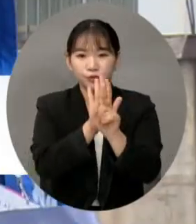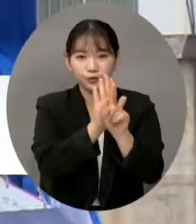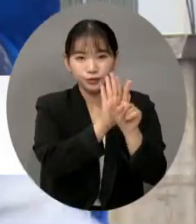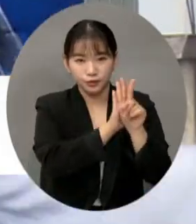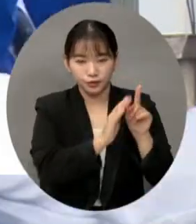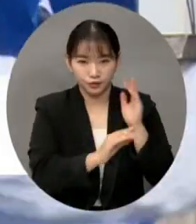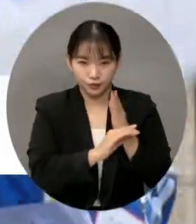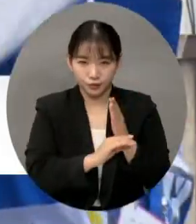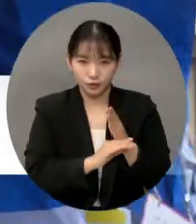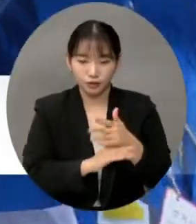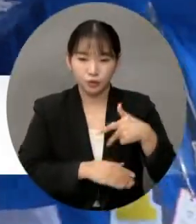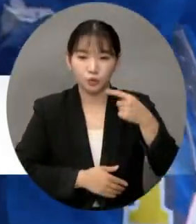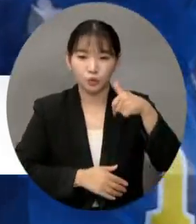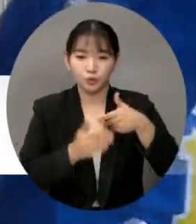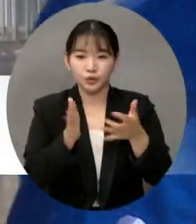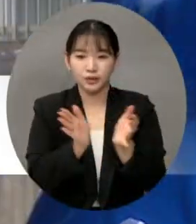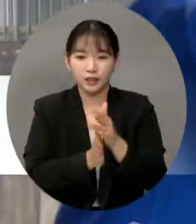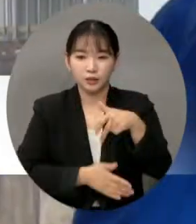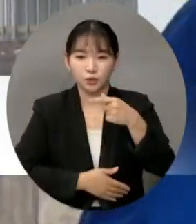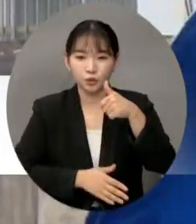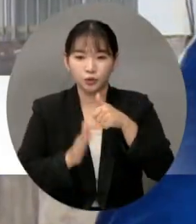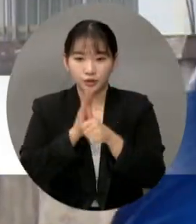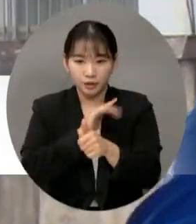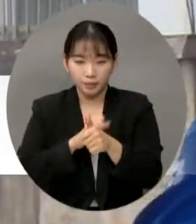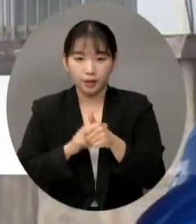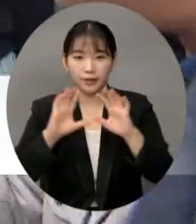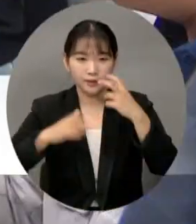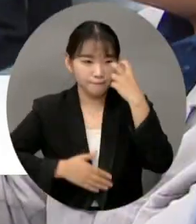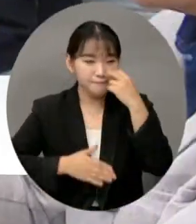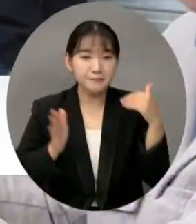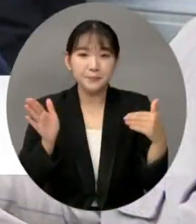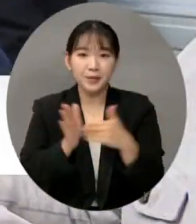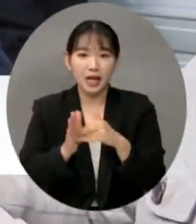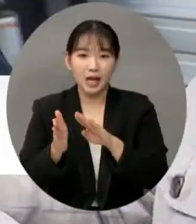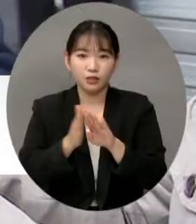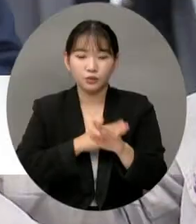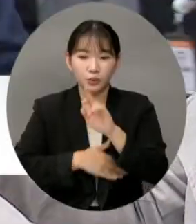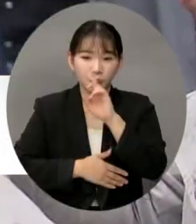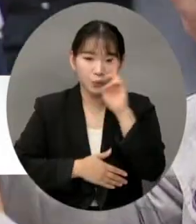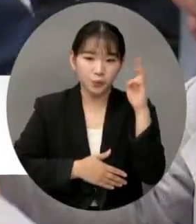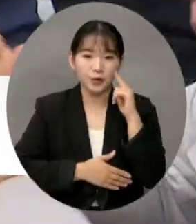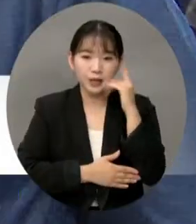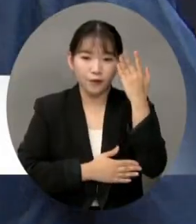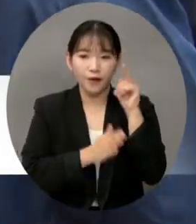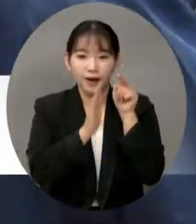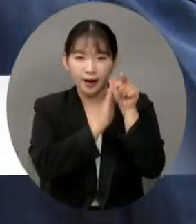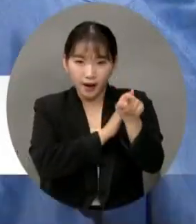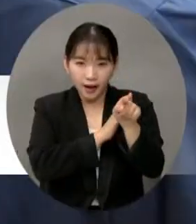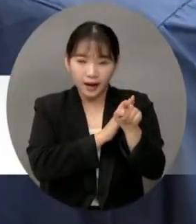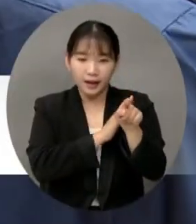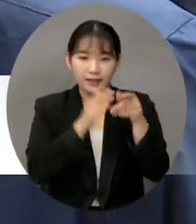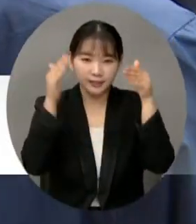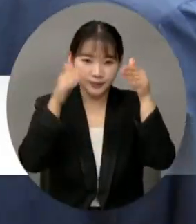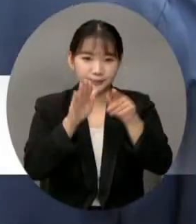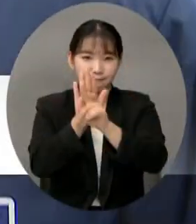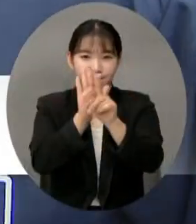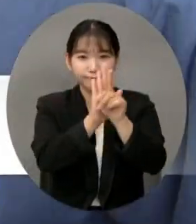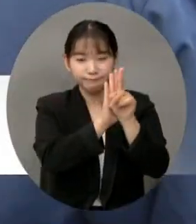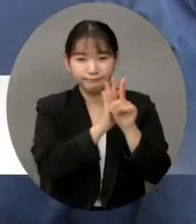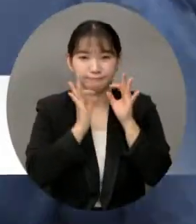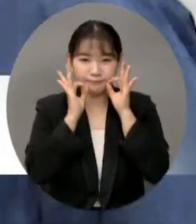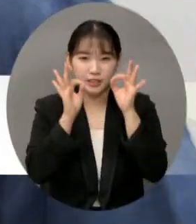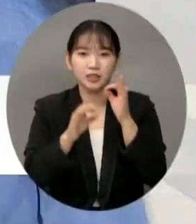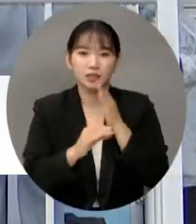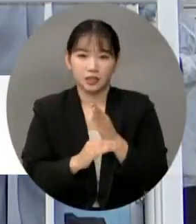있습니다 조국 혁신 당의 조국 대표도 국정감사 일정을 마친 뒤 오후에는 다시 영광에서 집중 유세를 진행하고